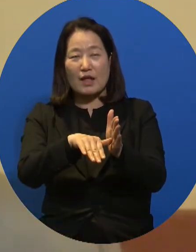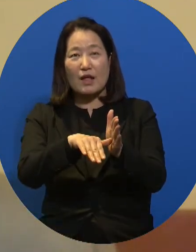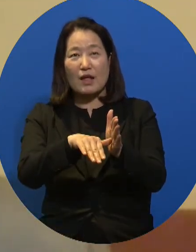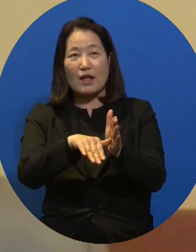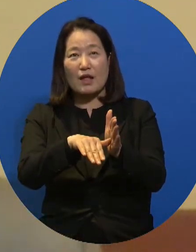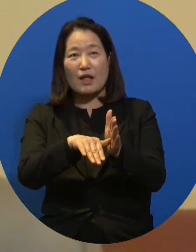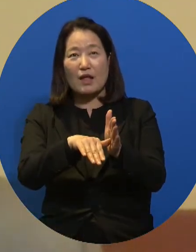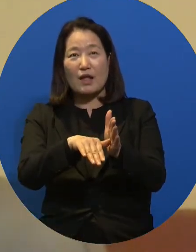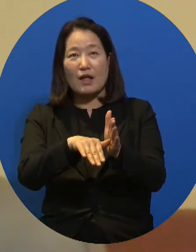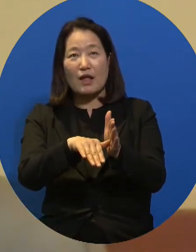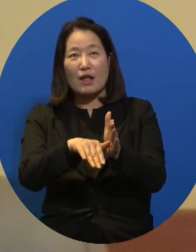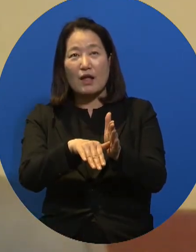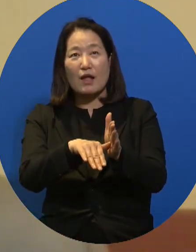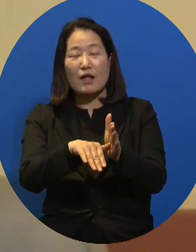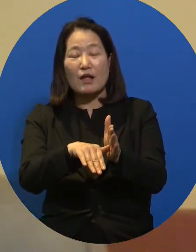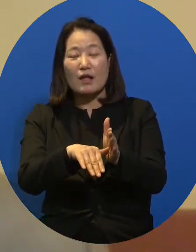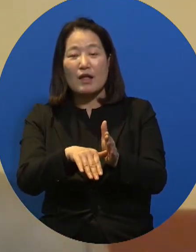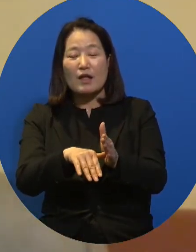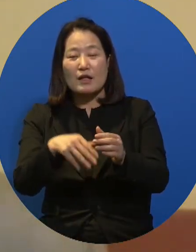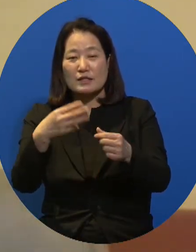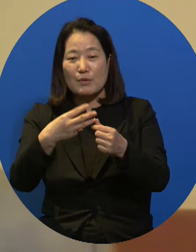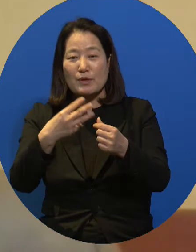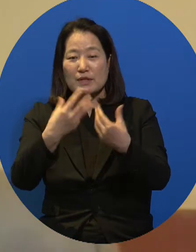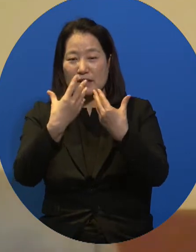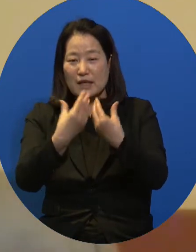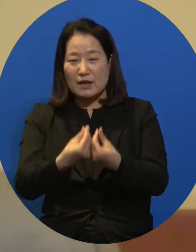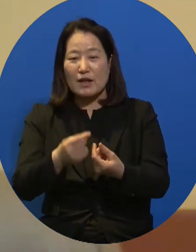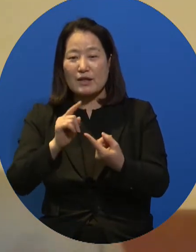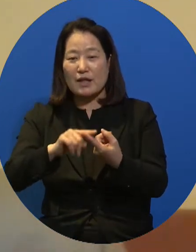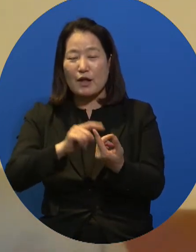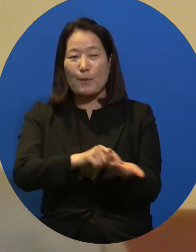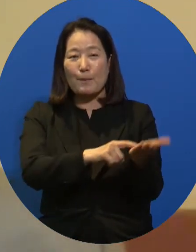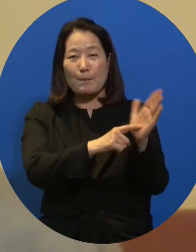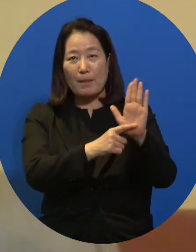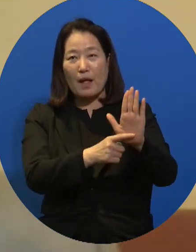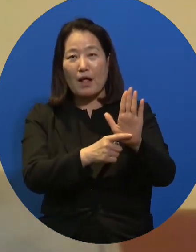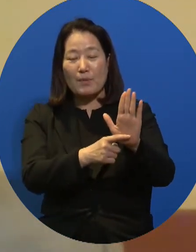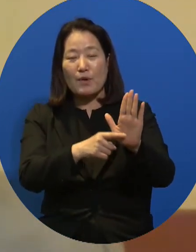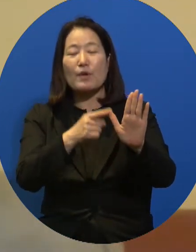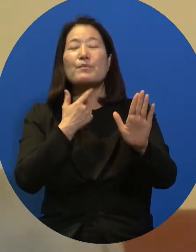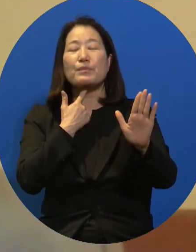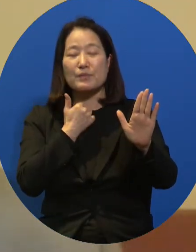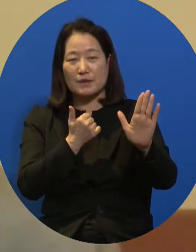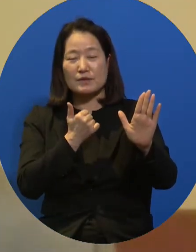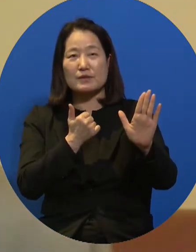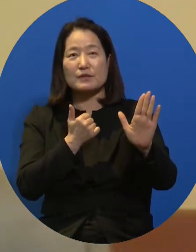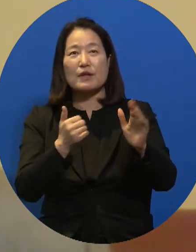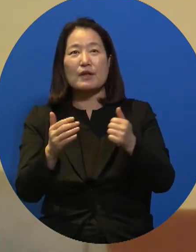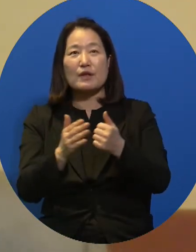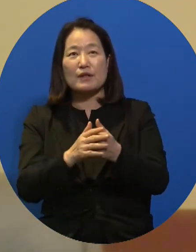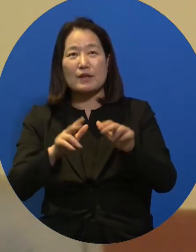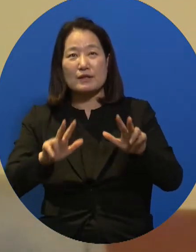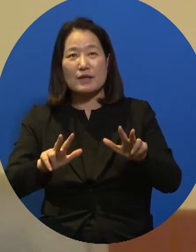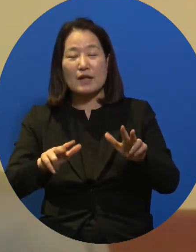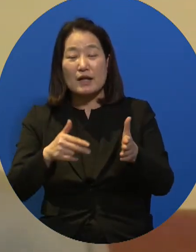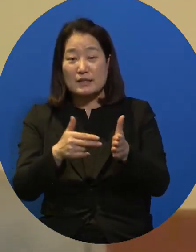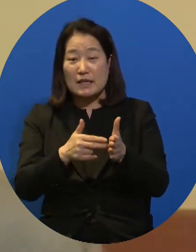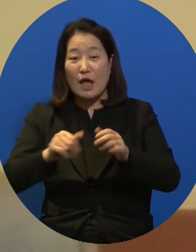헝가리의 세 번째 사례에 대한 결과를 발표를 했고 이에 따라서 저희 재단에서도